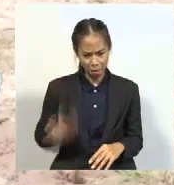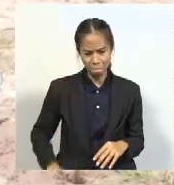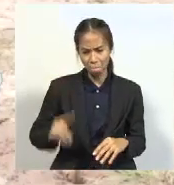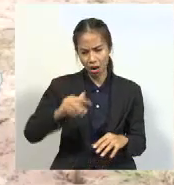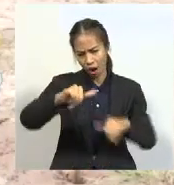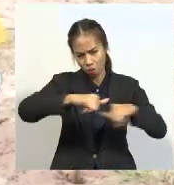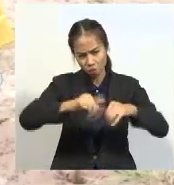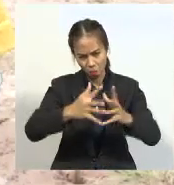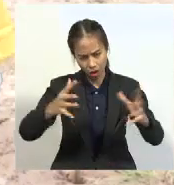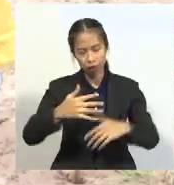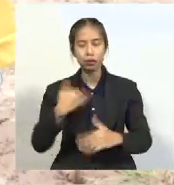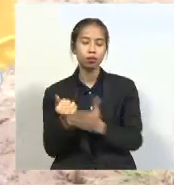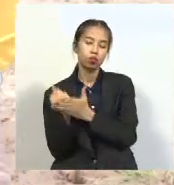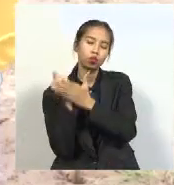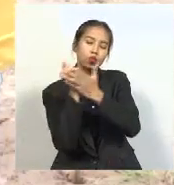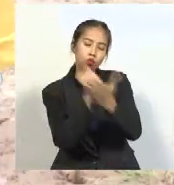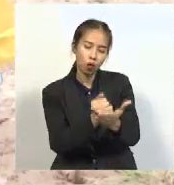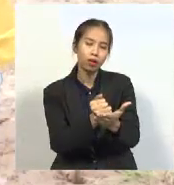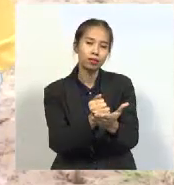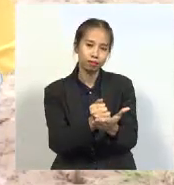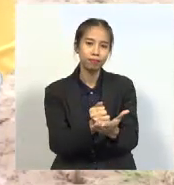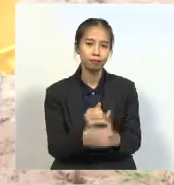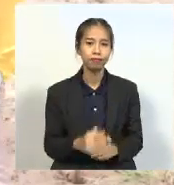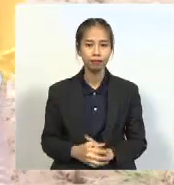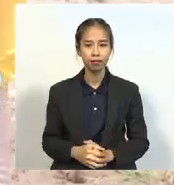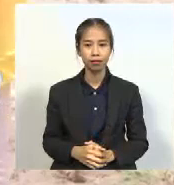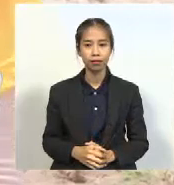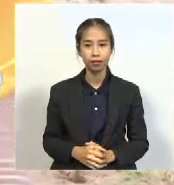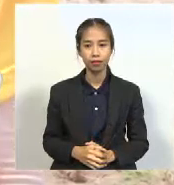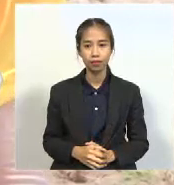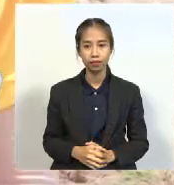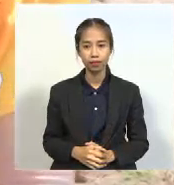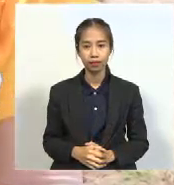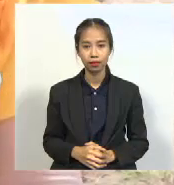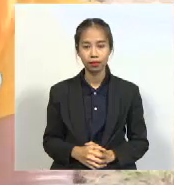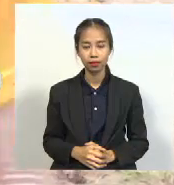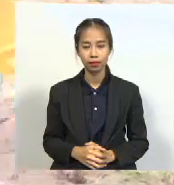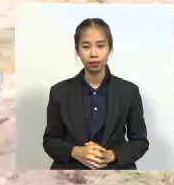ข้ามาดูเพื่อช่วยเหลือได้บ้างอย่างนี